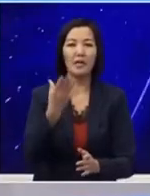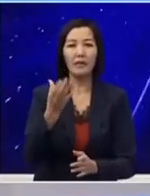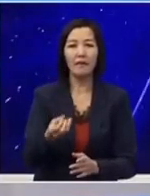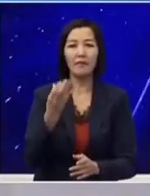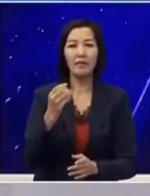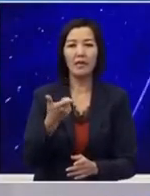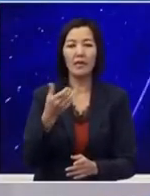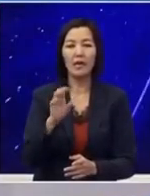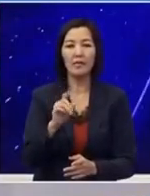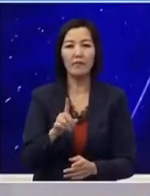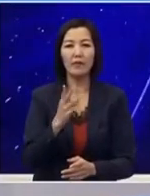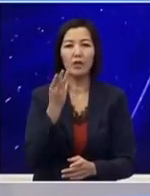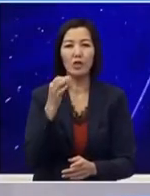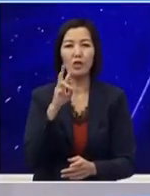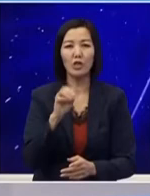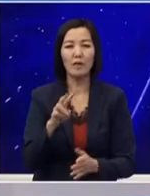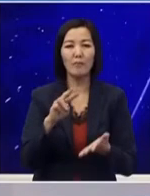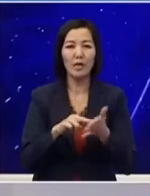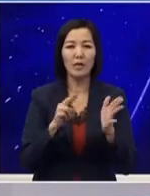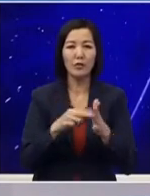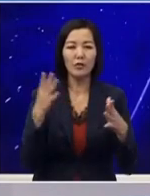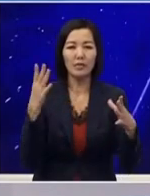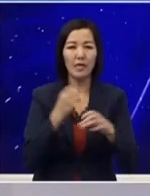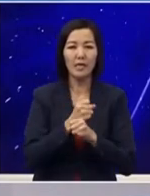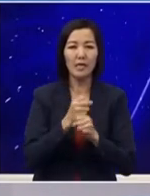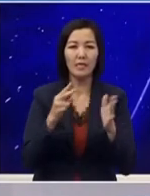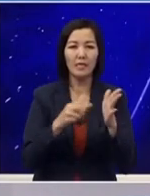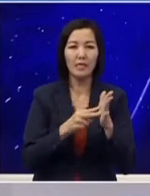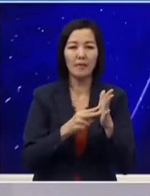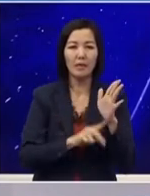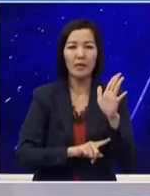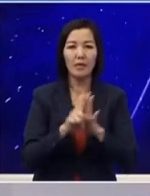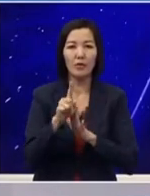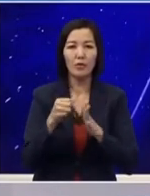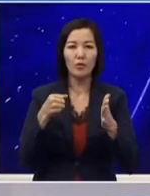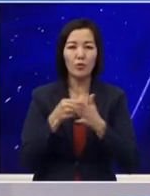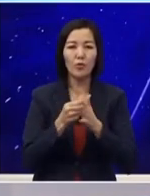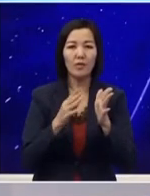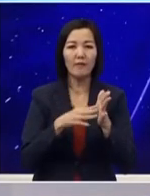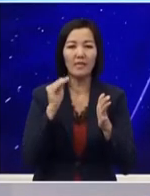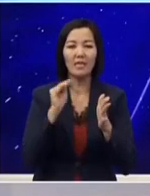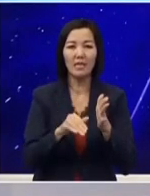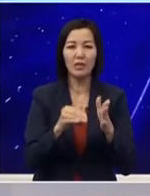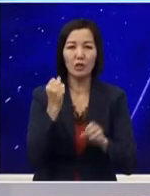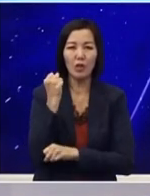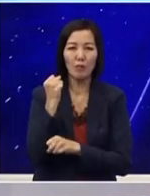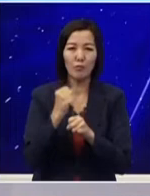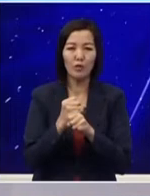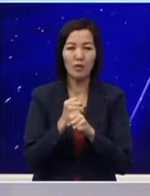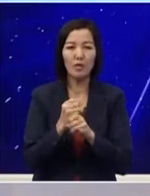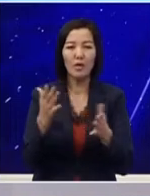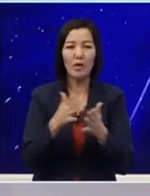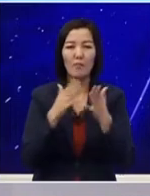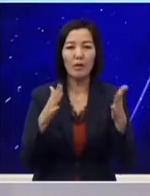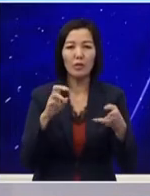Нефтегазовый гигант Shell планирует сократить от 7 до 9 тысяч рабочих мест. Компания столкнулась с большими